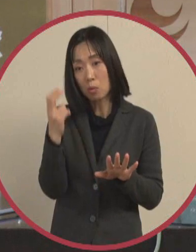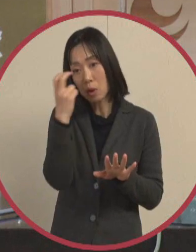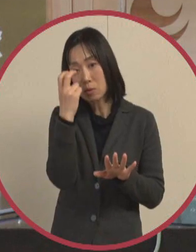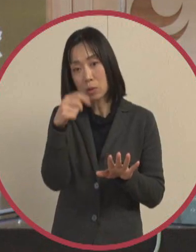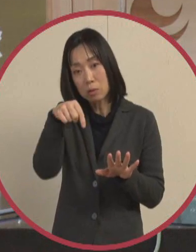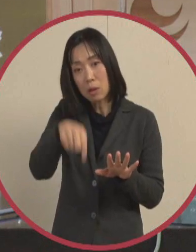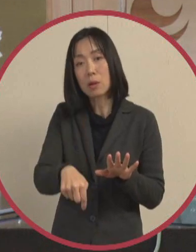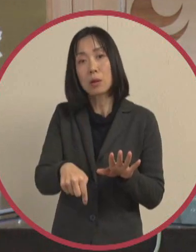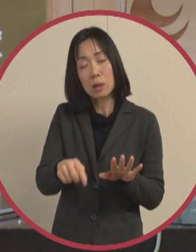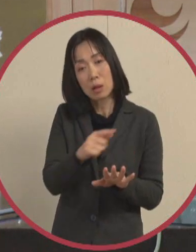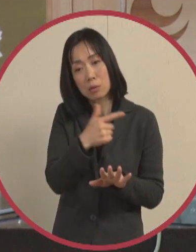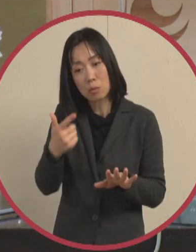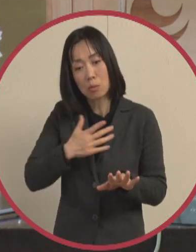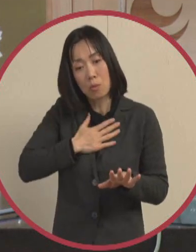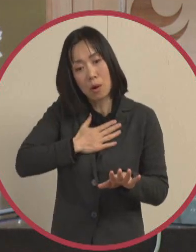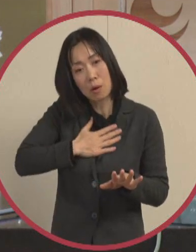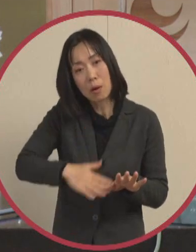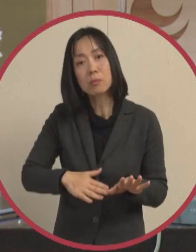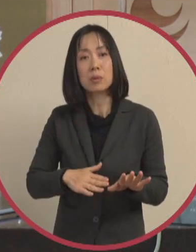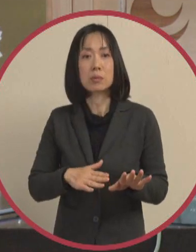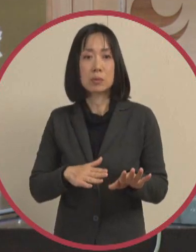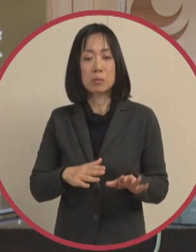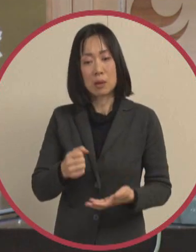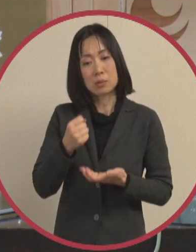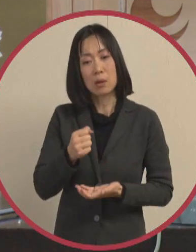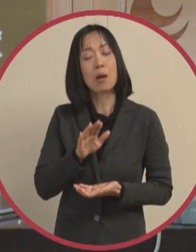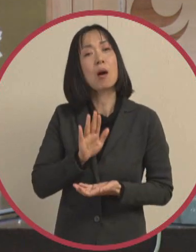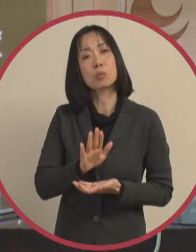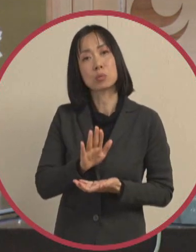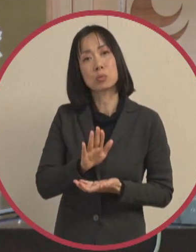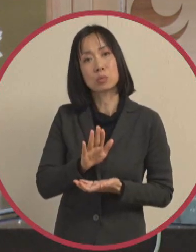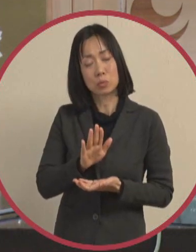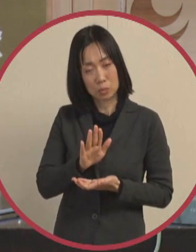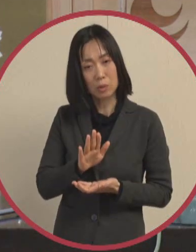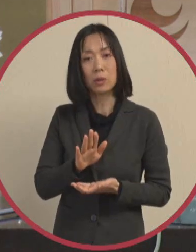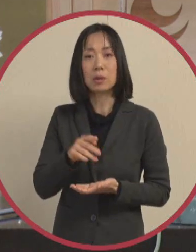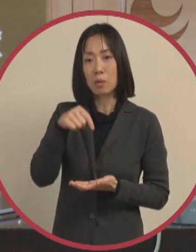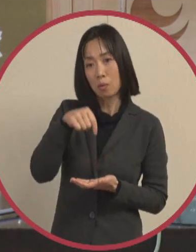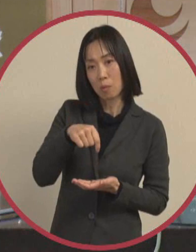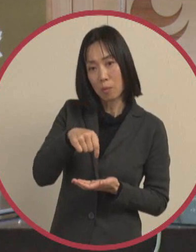ることもできましたので、あのそれをもし、